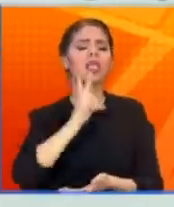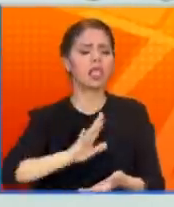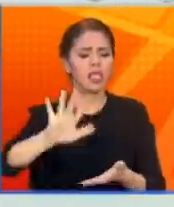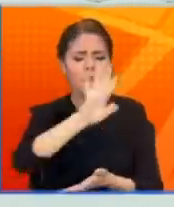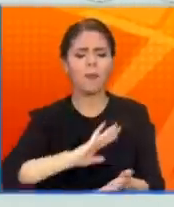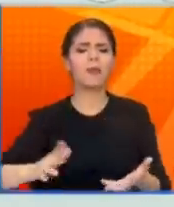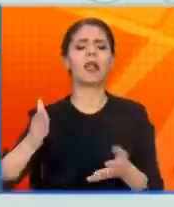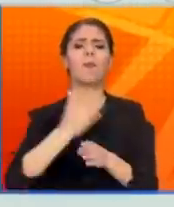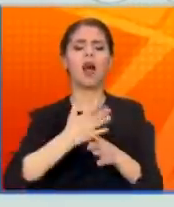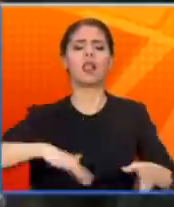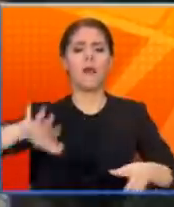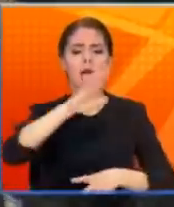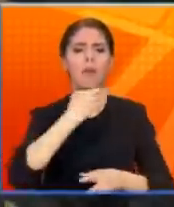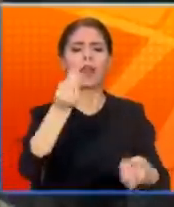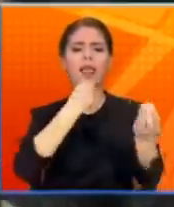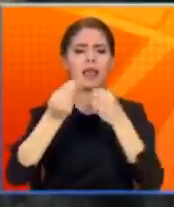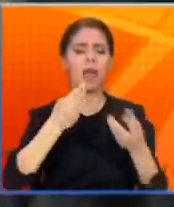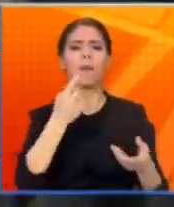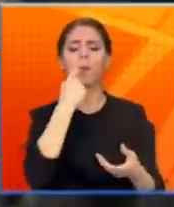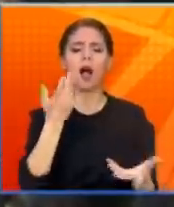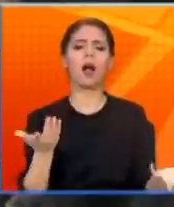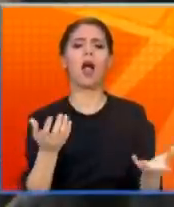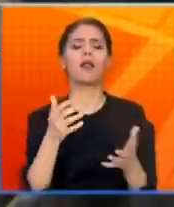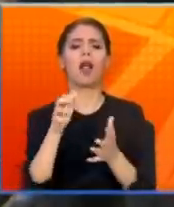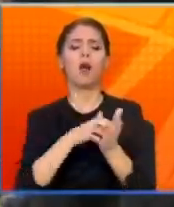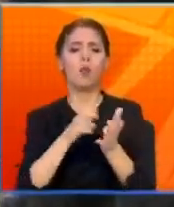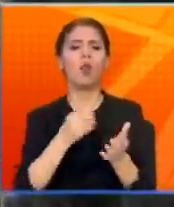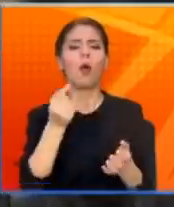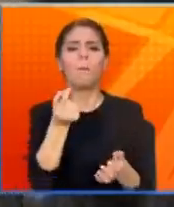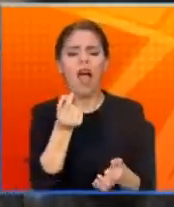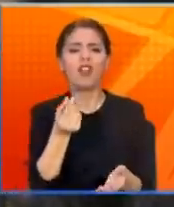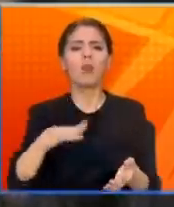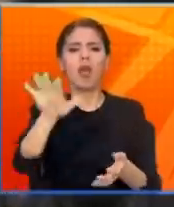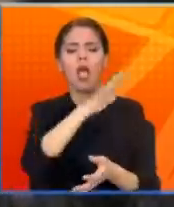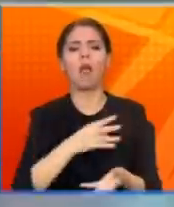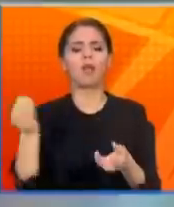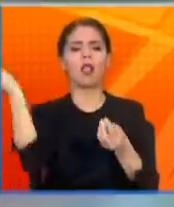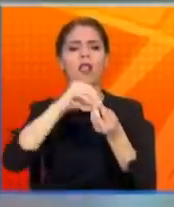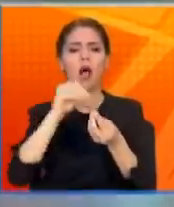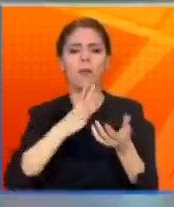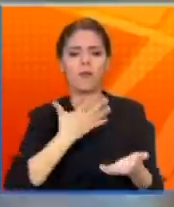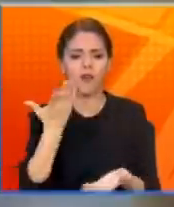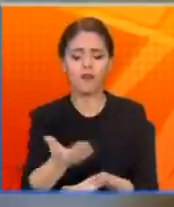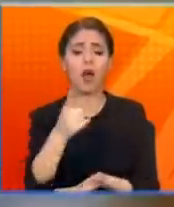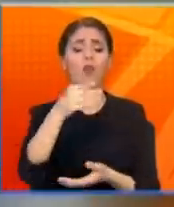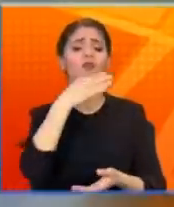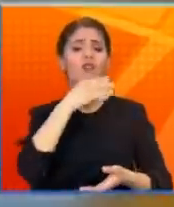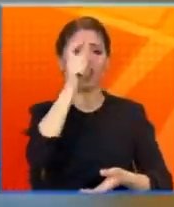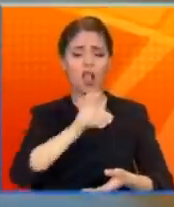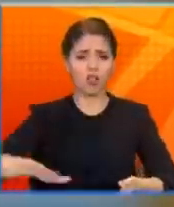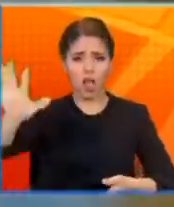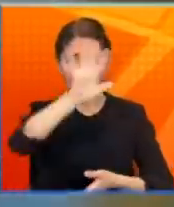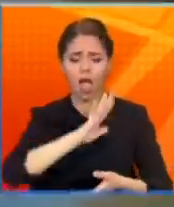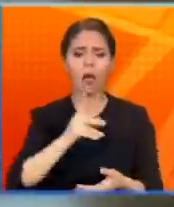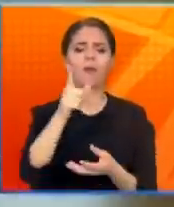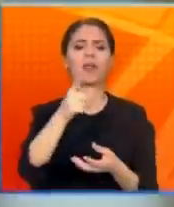ürünlerinde, deterjanda, tuvalet kağıtlarında adeta bir hücum yapmış bazıları. Fırsatçılar talep arttıkça fiyatları